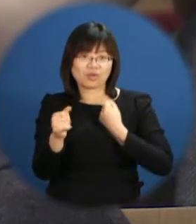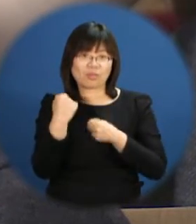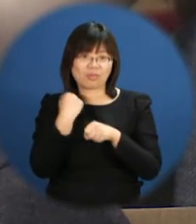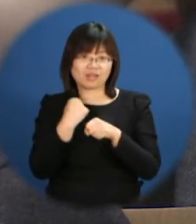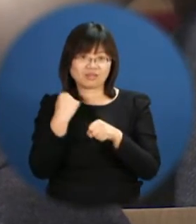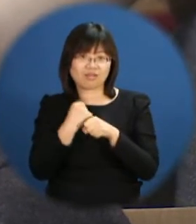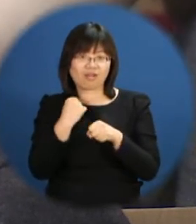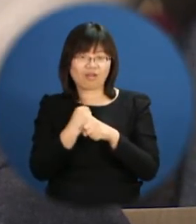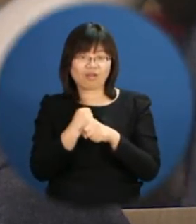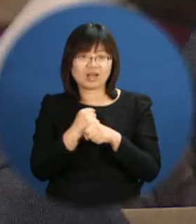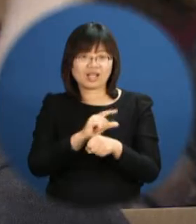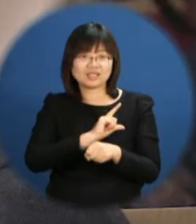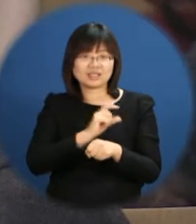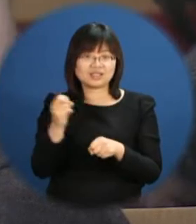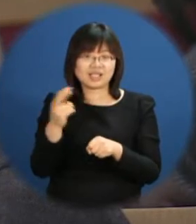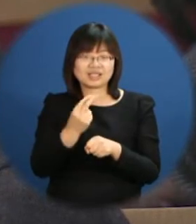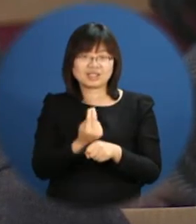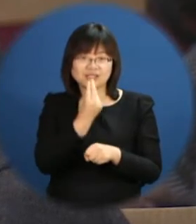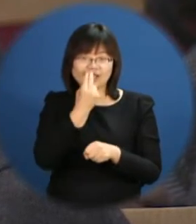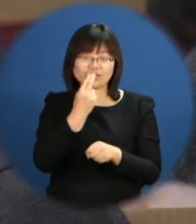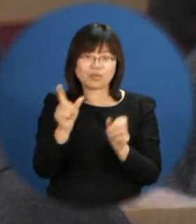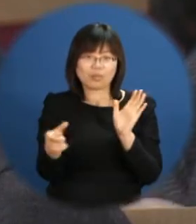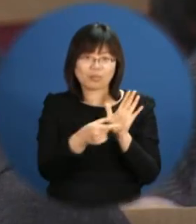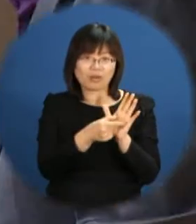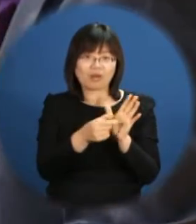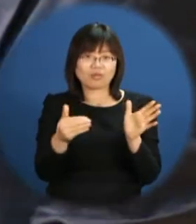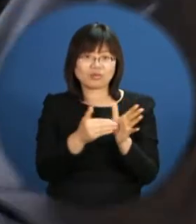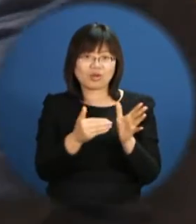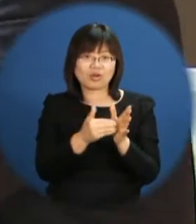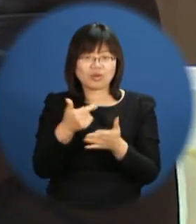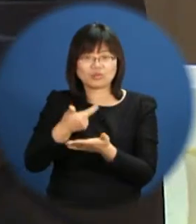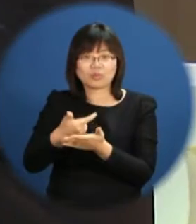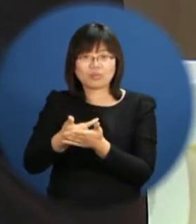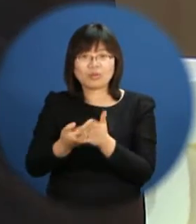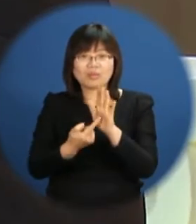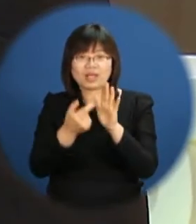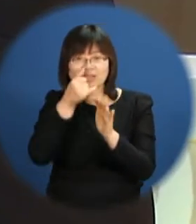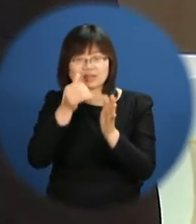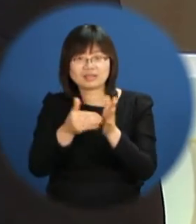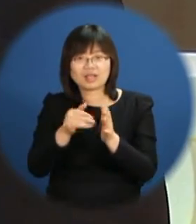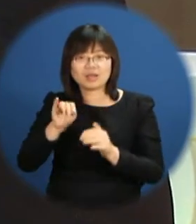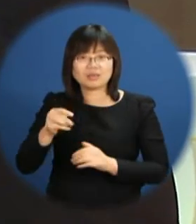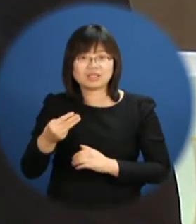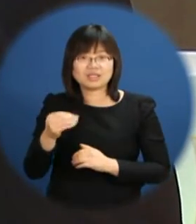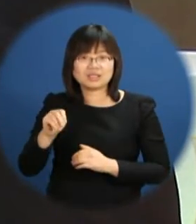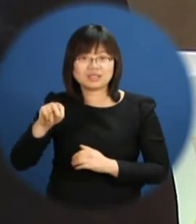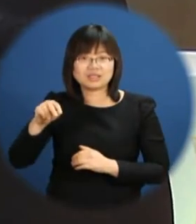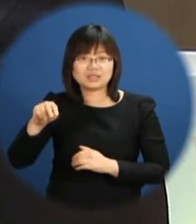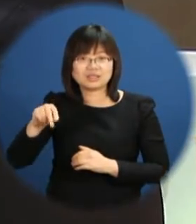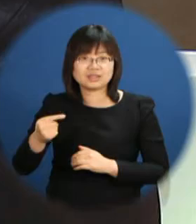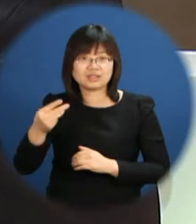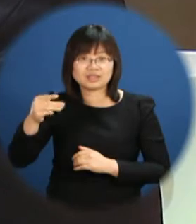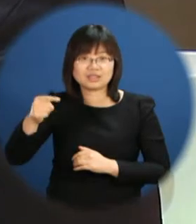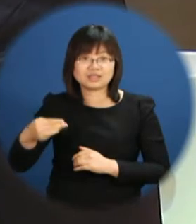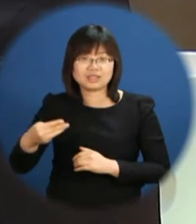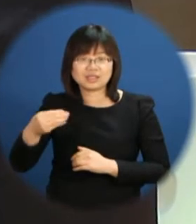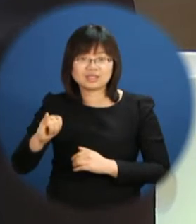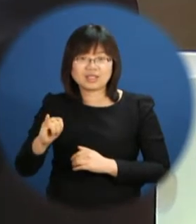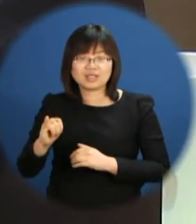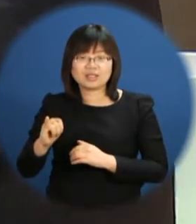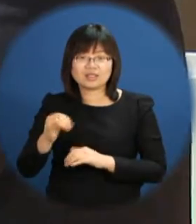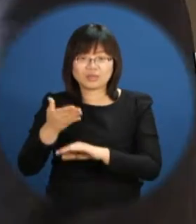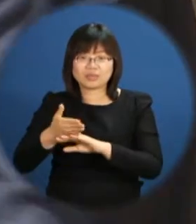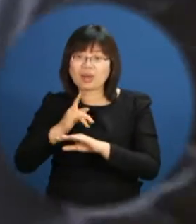가지고 이름 다시 산소 로 명명하고 논문발표 했는데 프리스트 l 이한테 뭐 고맙단 말 한 마디도 없이